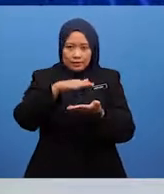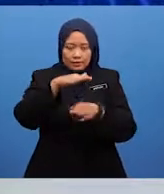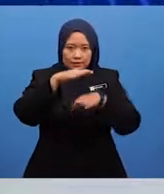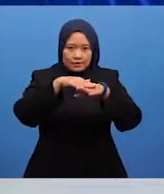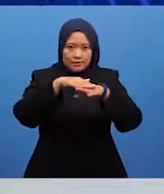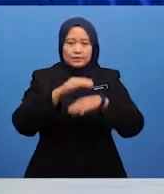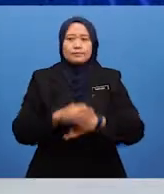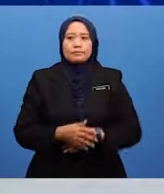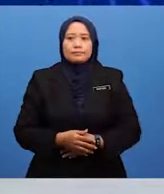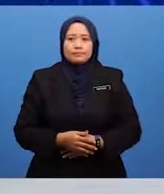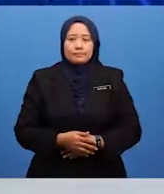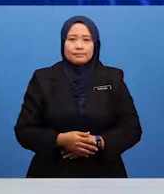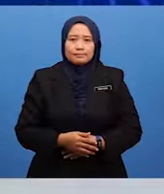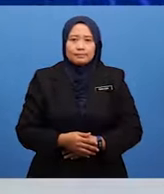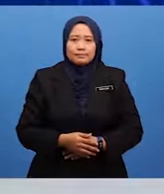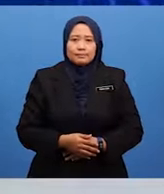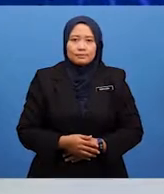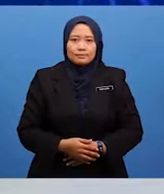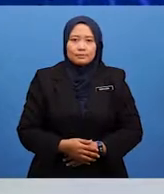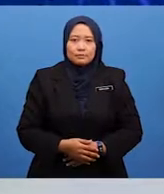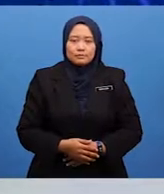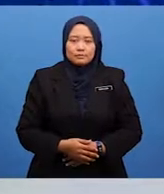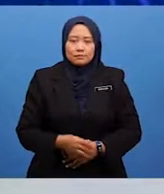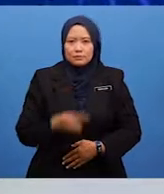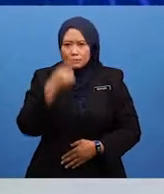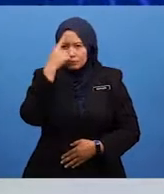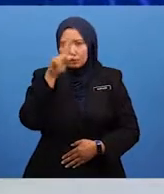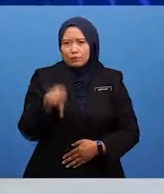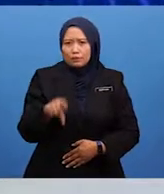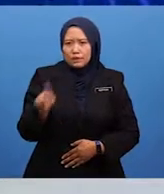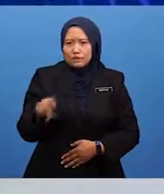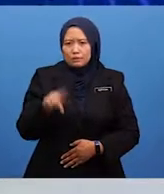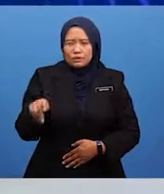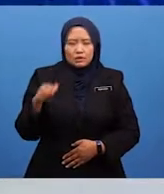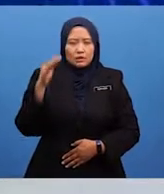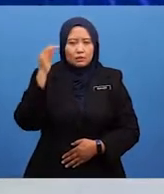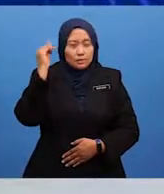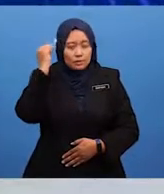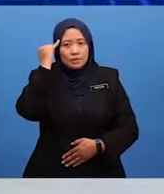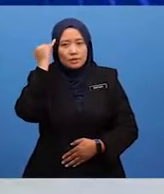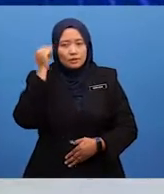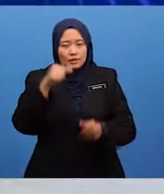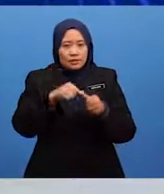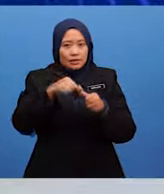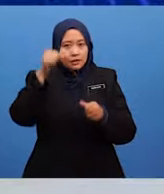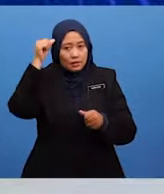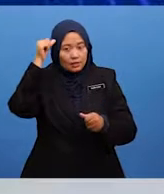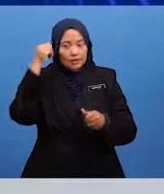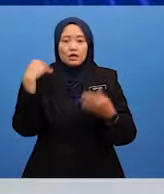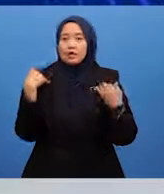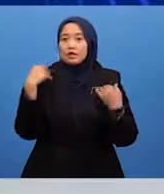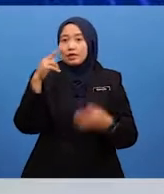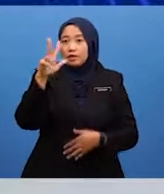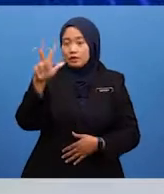Oke Betul CEO jadi untuk pajapaja itu kita harus ingat sedapat tiga bentuk unjuk Lain Sekarang mari kita lihat